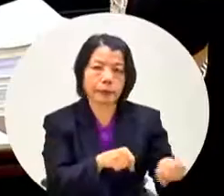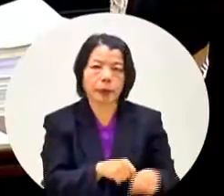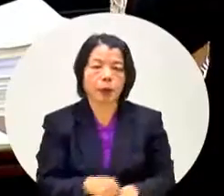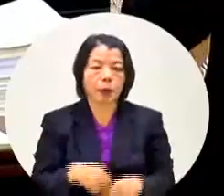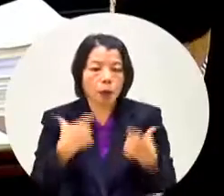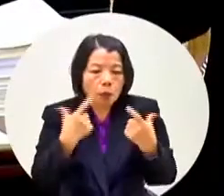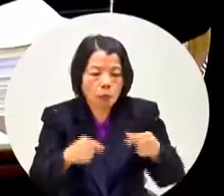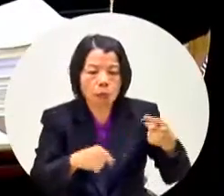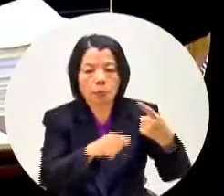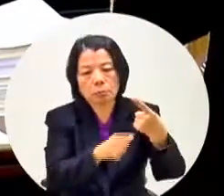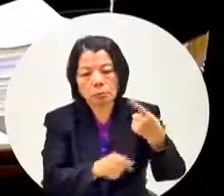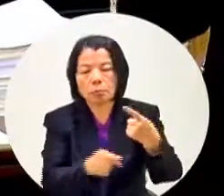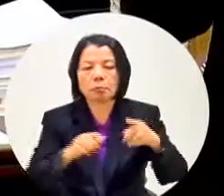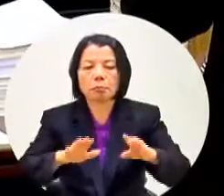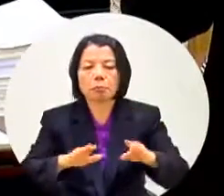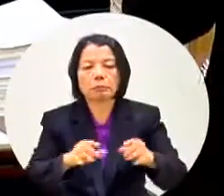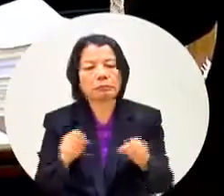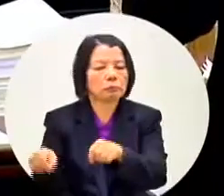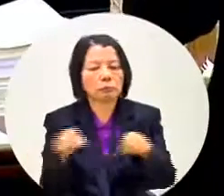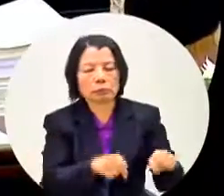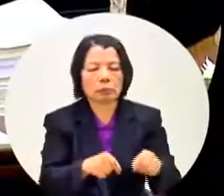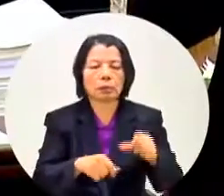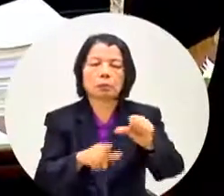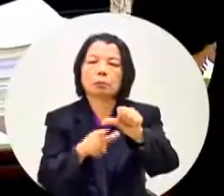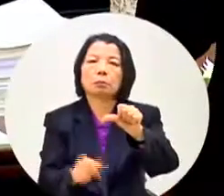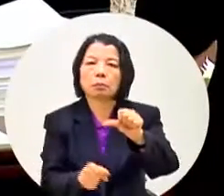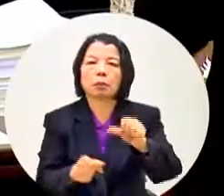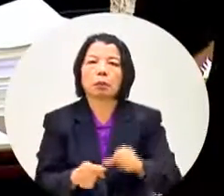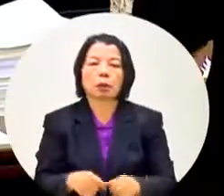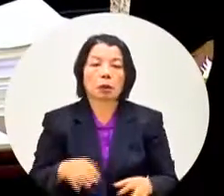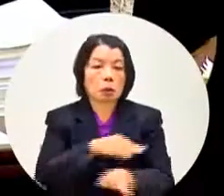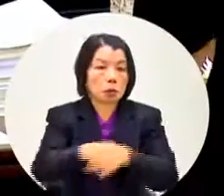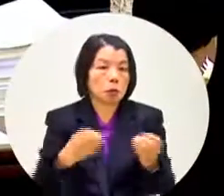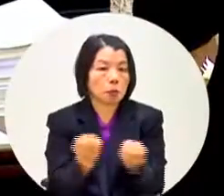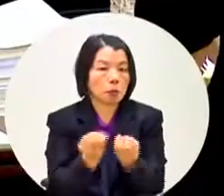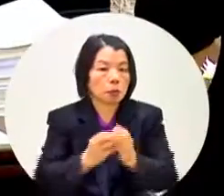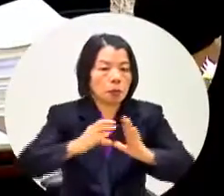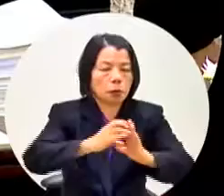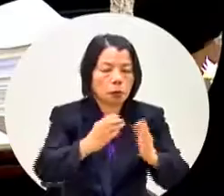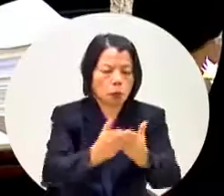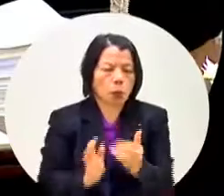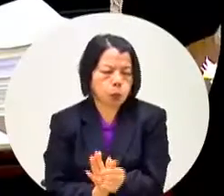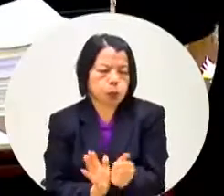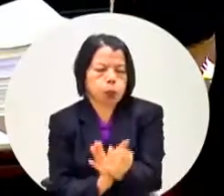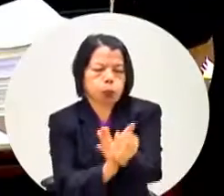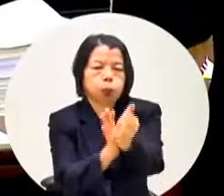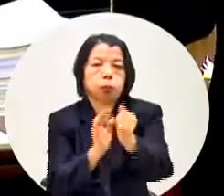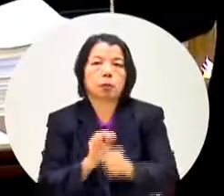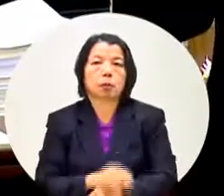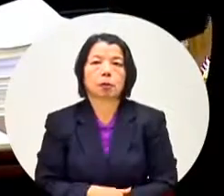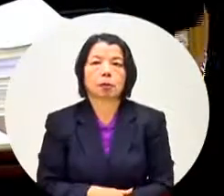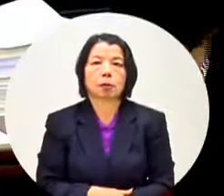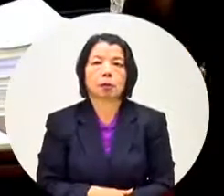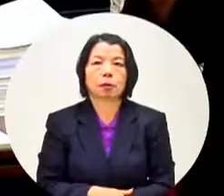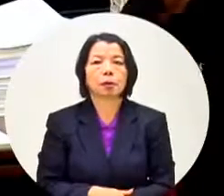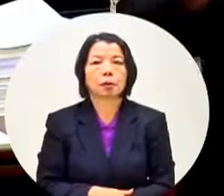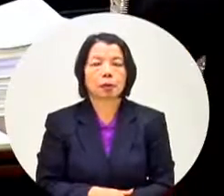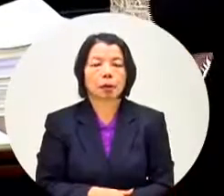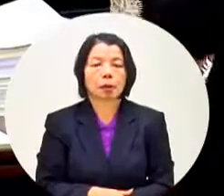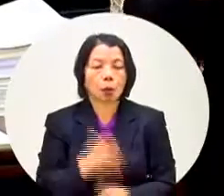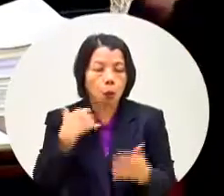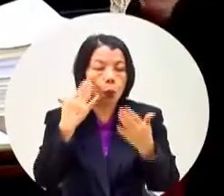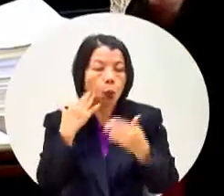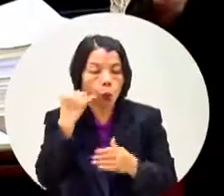个新兴市场它要无缝接轨，因为刚刚也提到这些民众的一个生计啊 需求， 所以当时就是